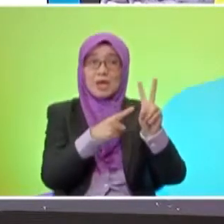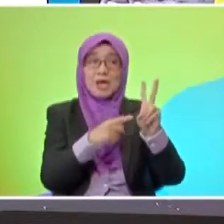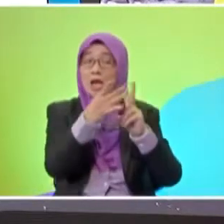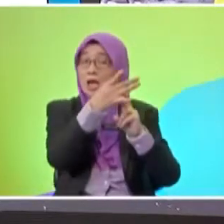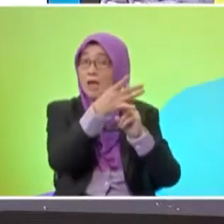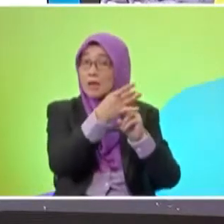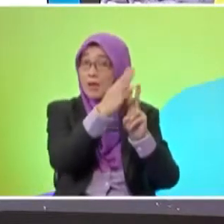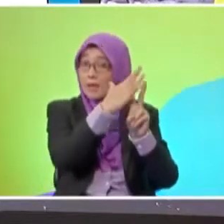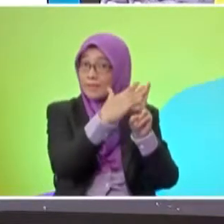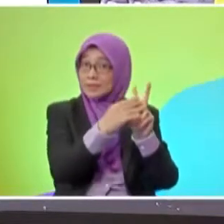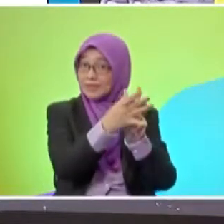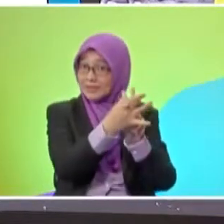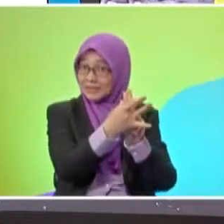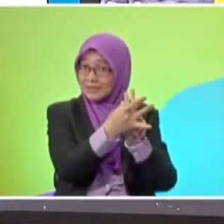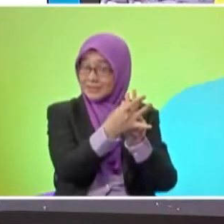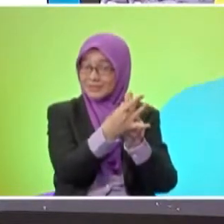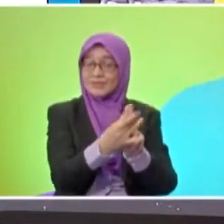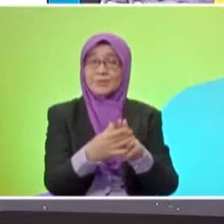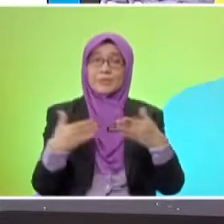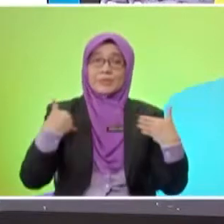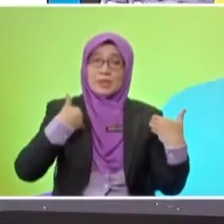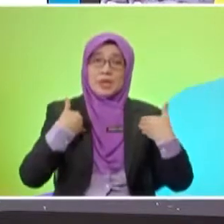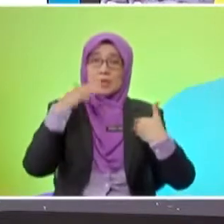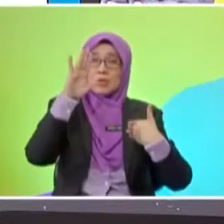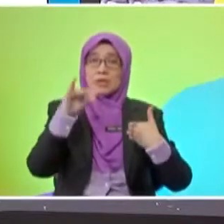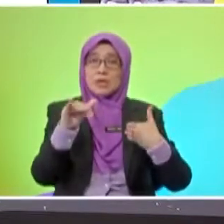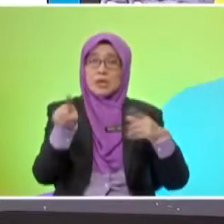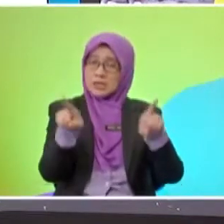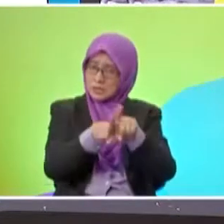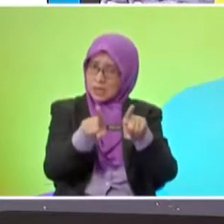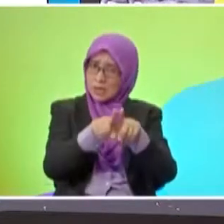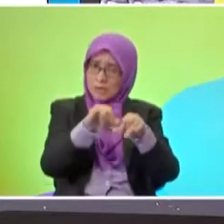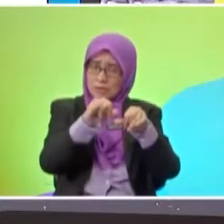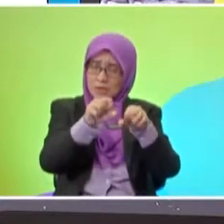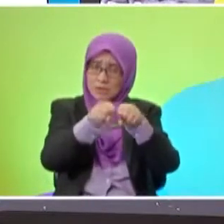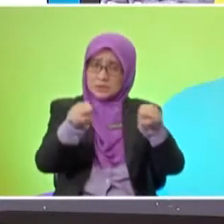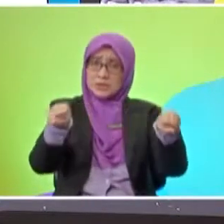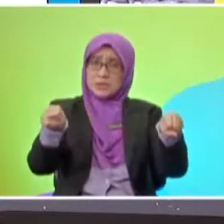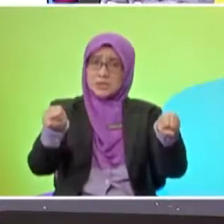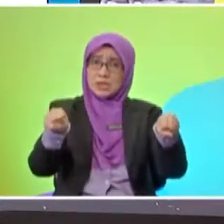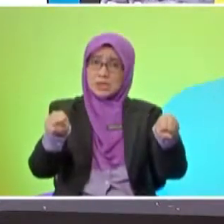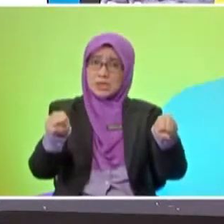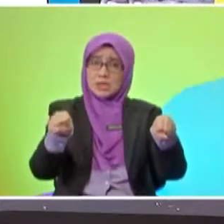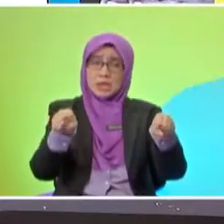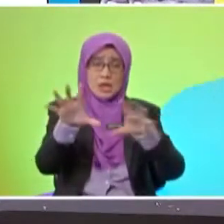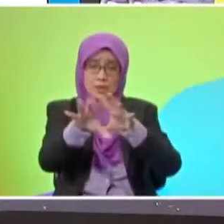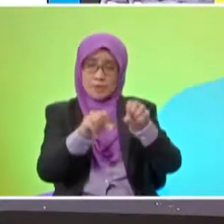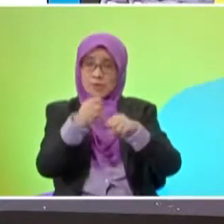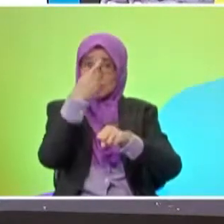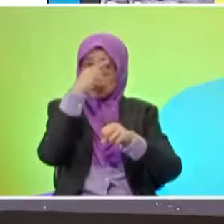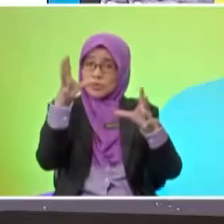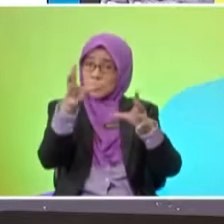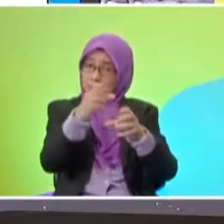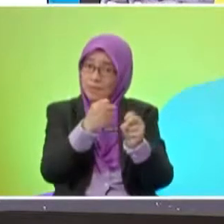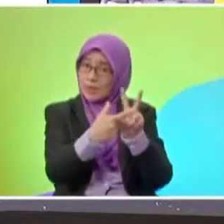gimana hewan yang sama jenis ini akan berebut pasangan untuk melakukan proses pembiakan Oke jadi